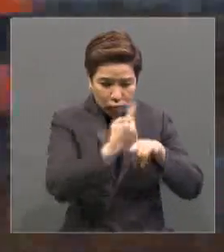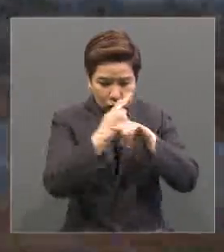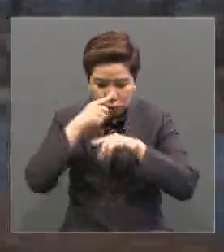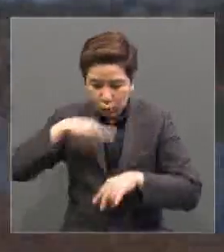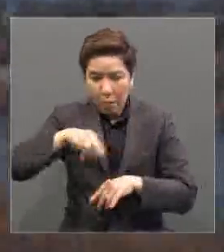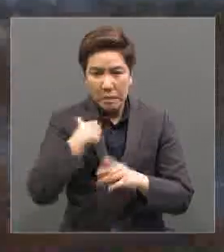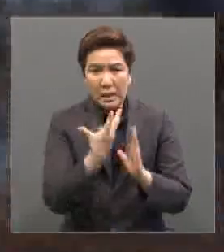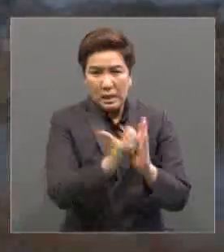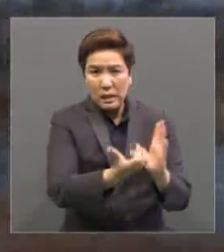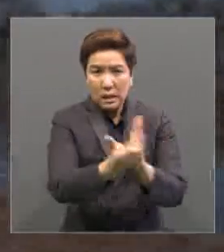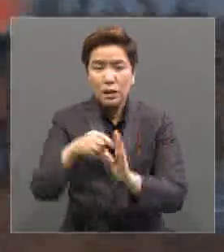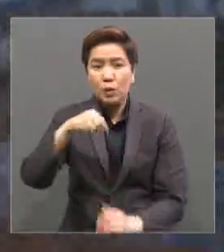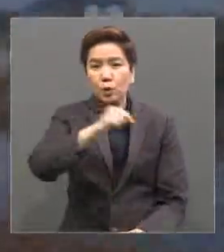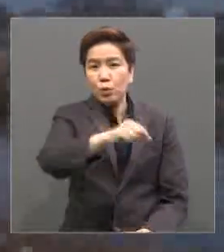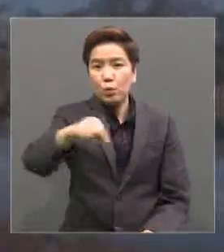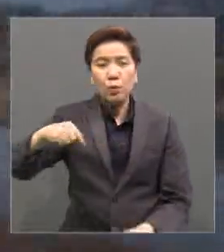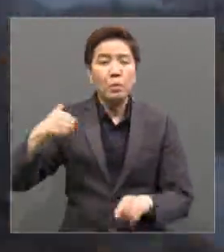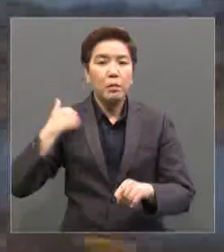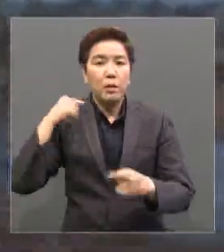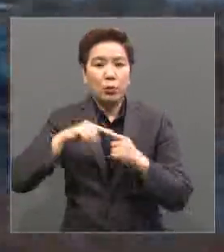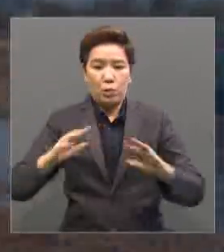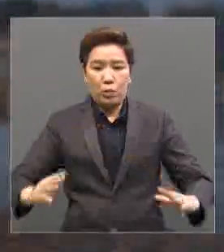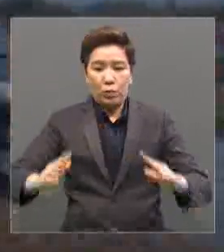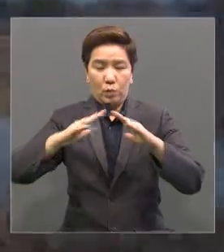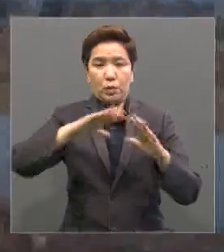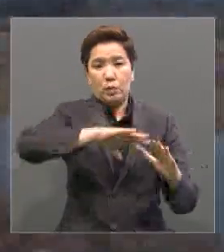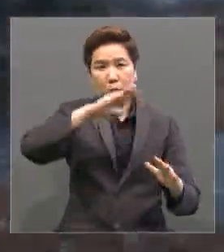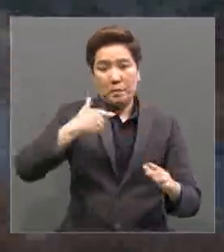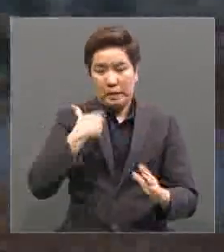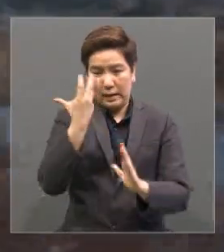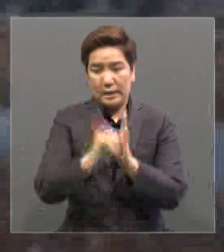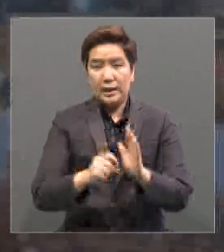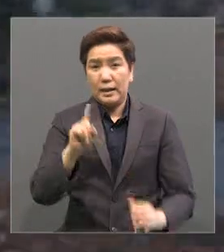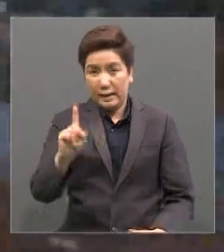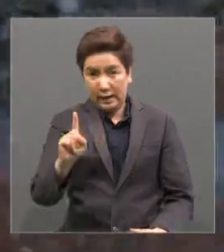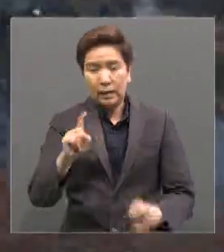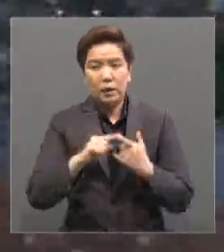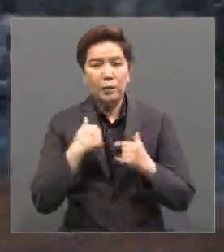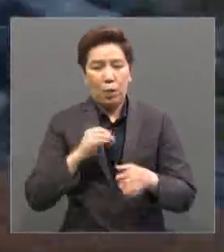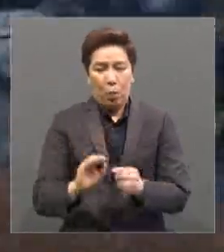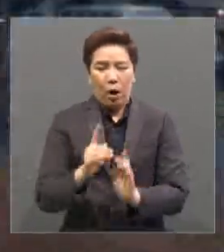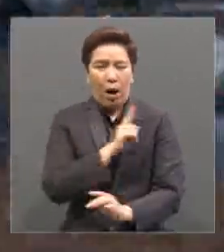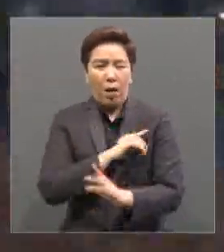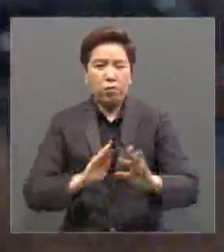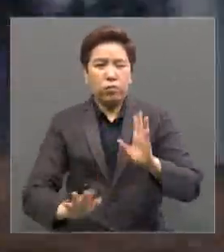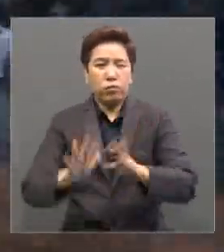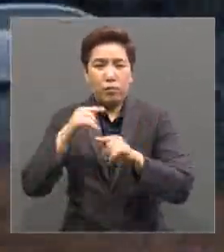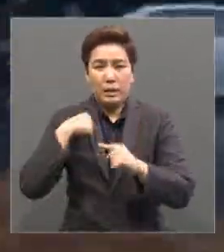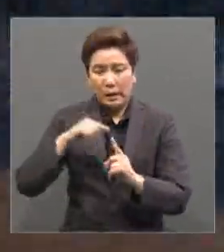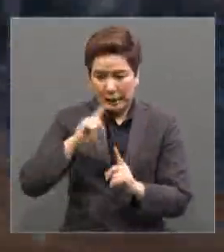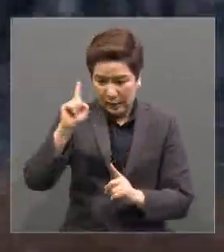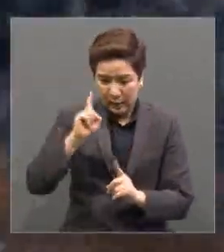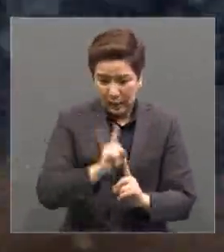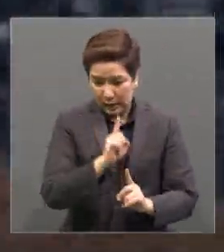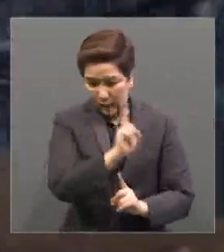ายังเหลือเปลวไฟอยู่บริเวณยอดเขาสลักใด1จุดและก็มีกลุ่มควันที่เขาวังรีอีก1จุดน